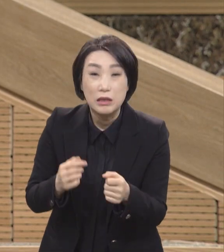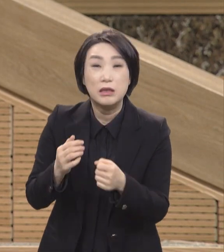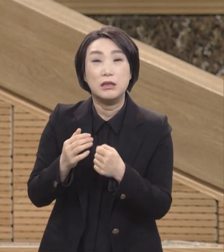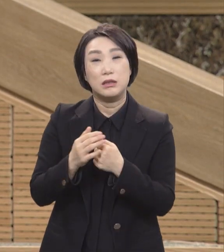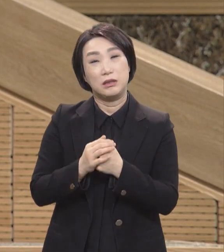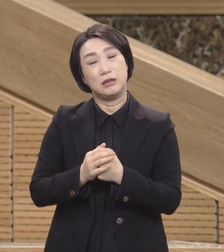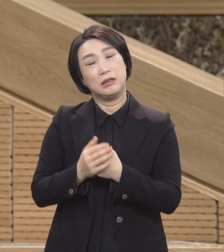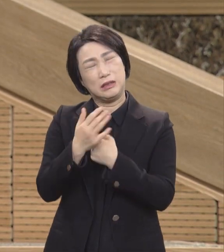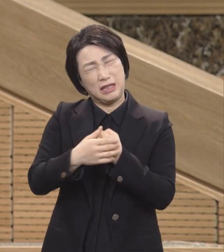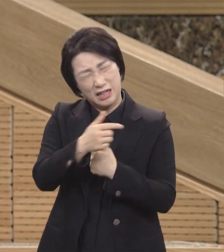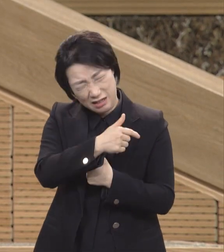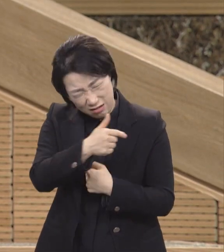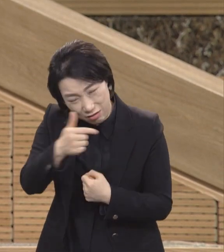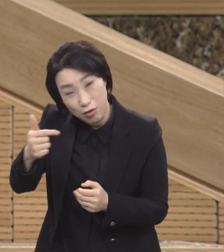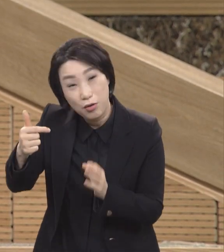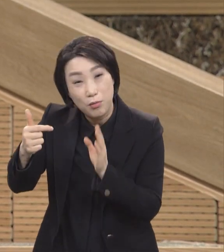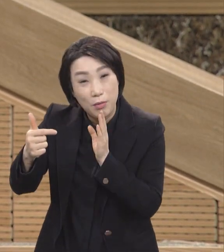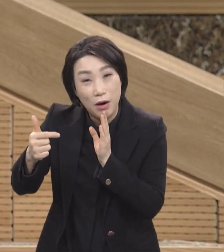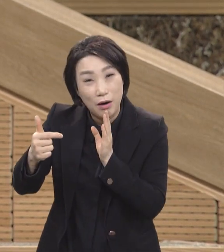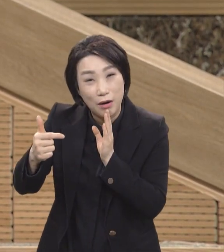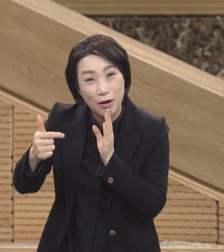크신 은혜 앞에